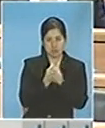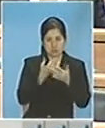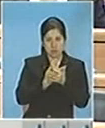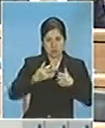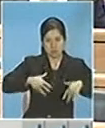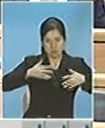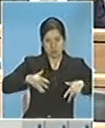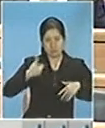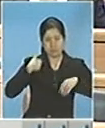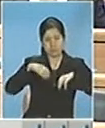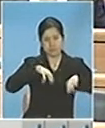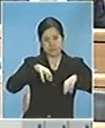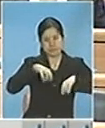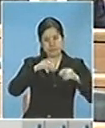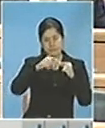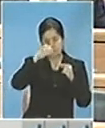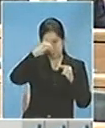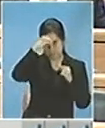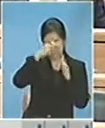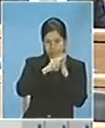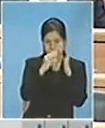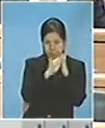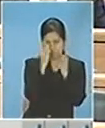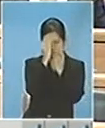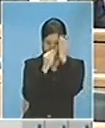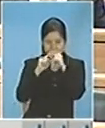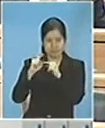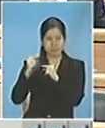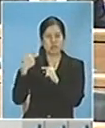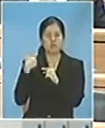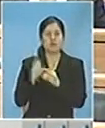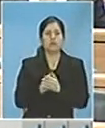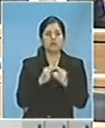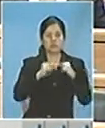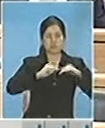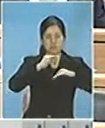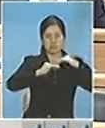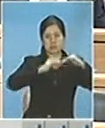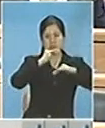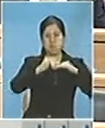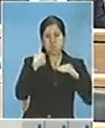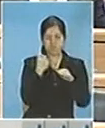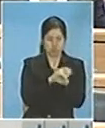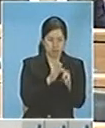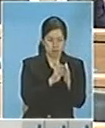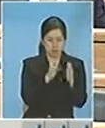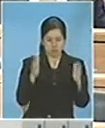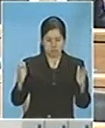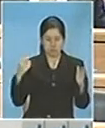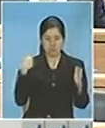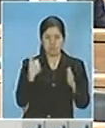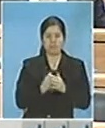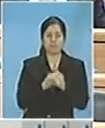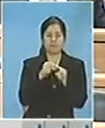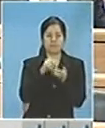ากการจัดการศึกษาอบรมไปใช้ในการขยายผลให้บริการกับกลุ่มเป้า